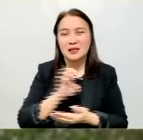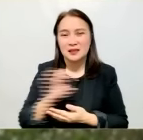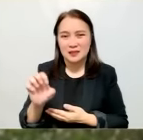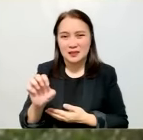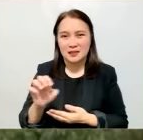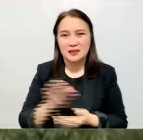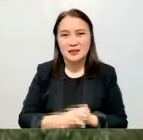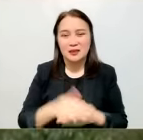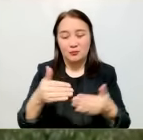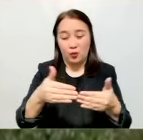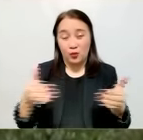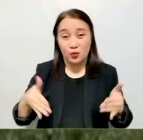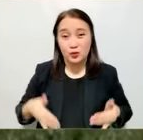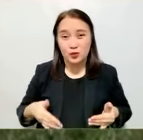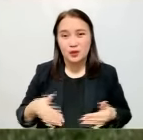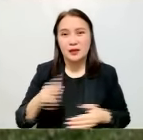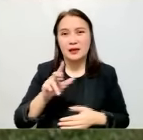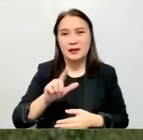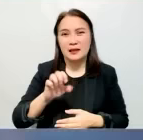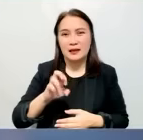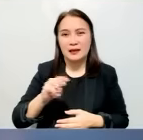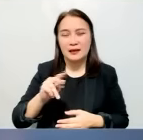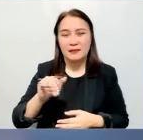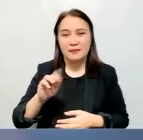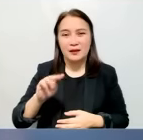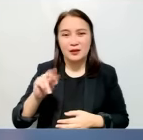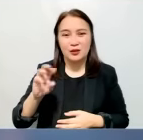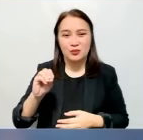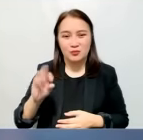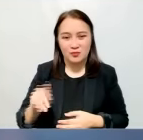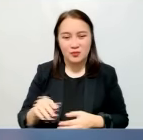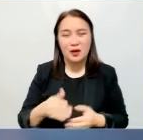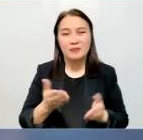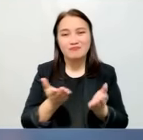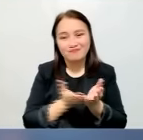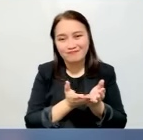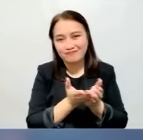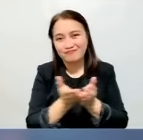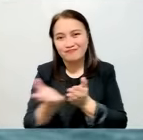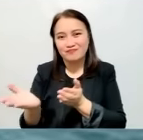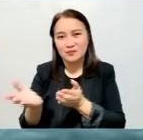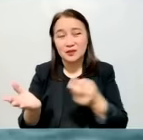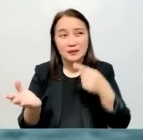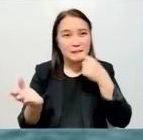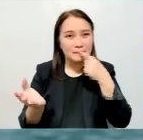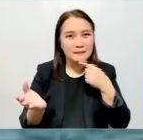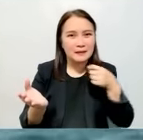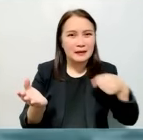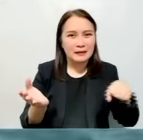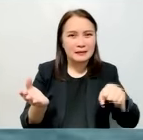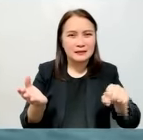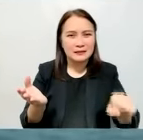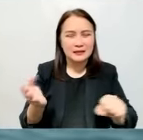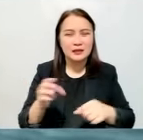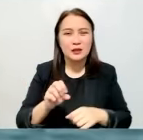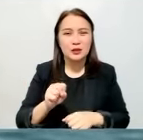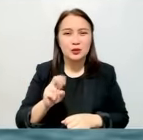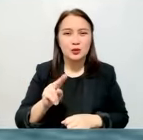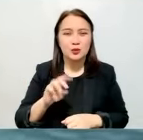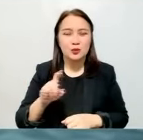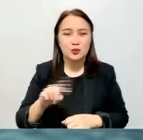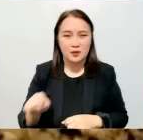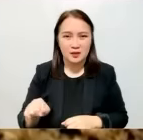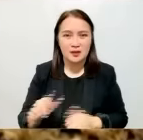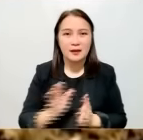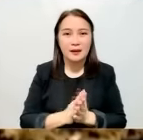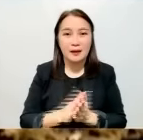Lebanon. Nakakaapekto rin ang pag-iwas ng barko ng mga kumpanya ng langis sa Red Sea at Suez Canal, nasamantala pag-atake ng mga Houthi